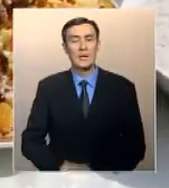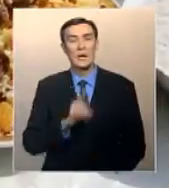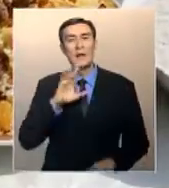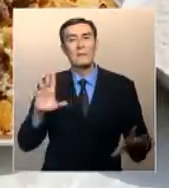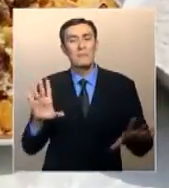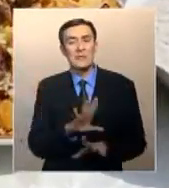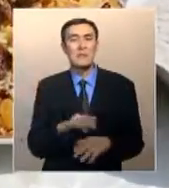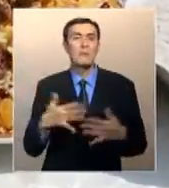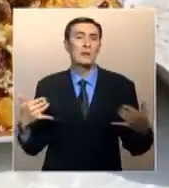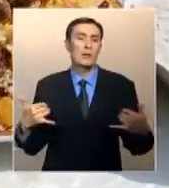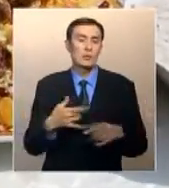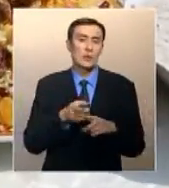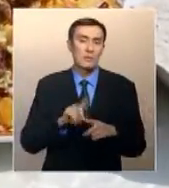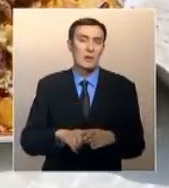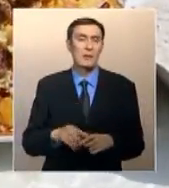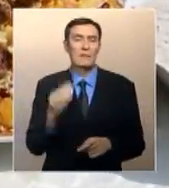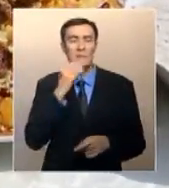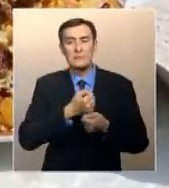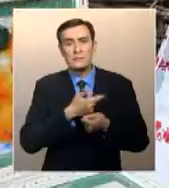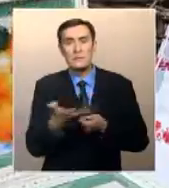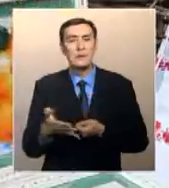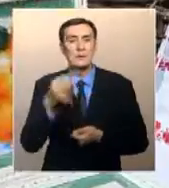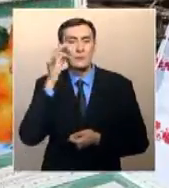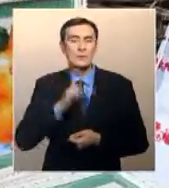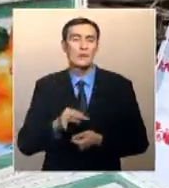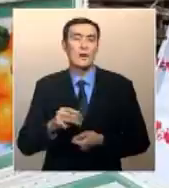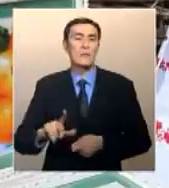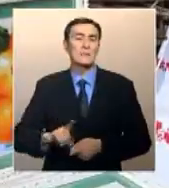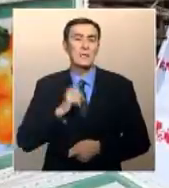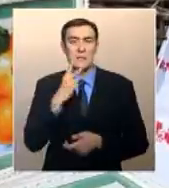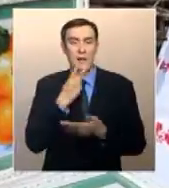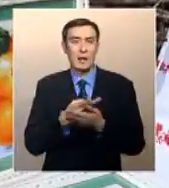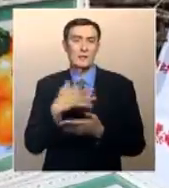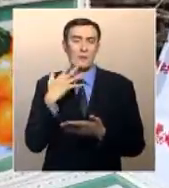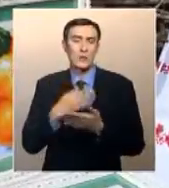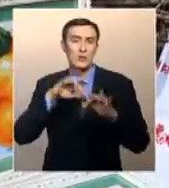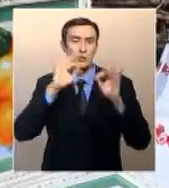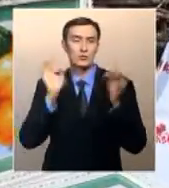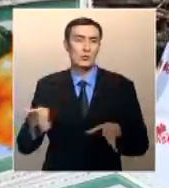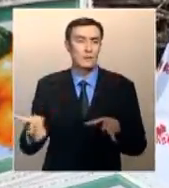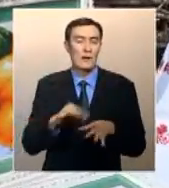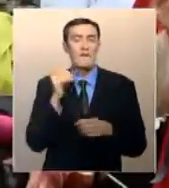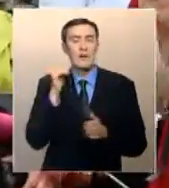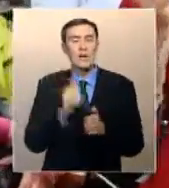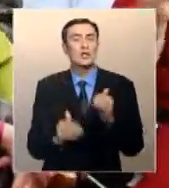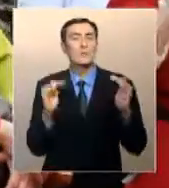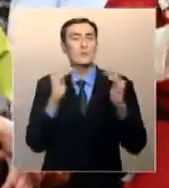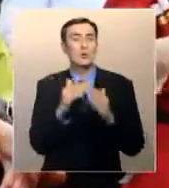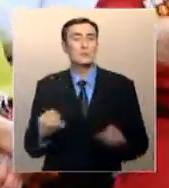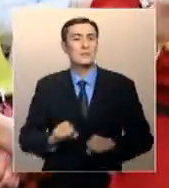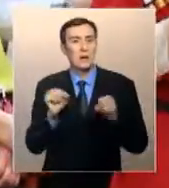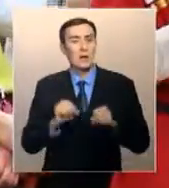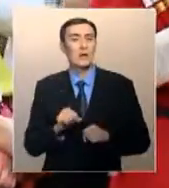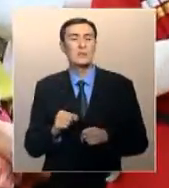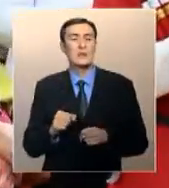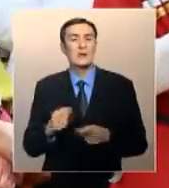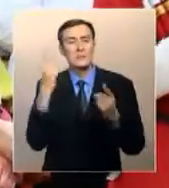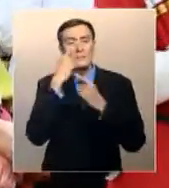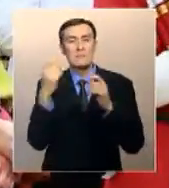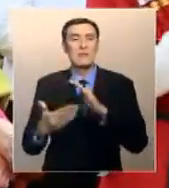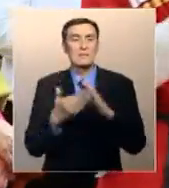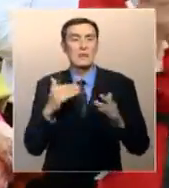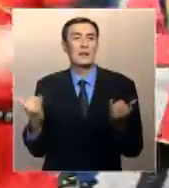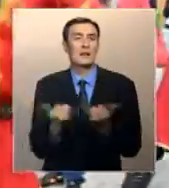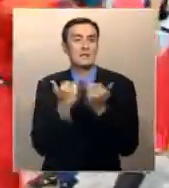Песни с гармошкой, столы ломятся от национальных язв, мастерицы демонстрируют свое искусство. В каждый дом стараются завлечь гостей